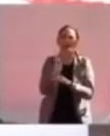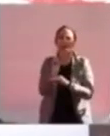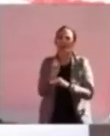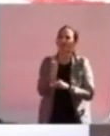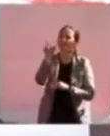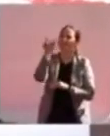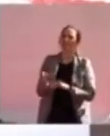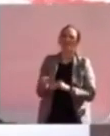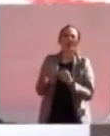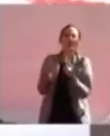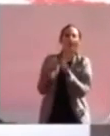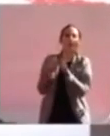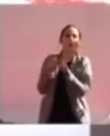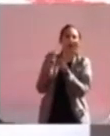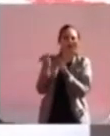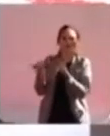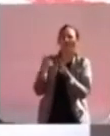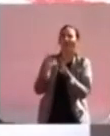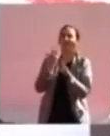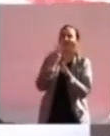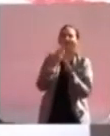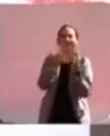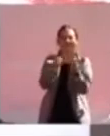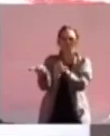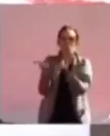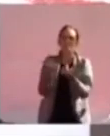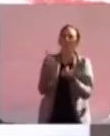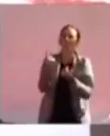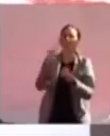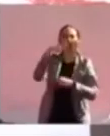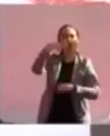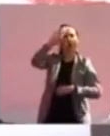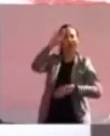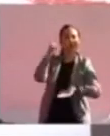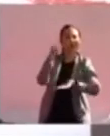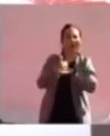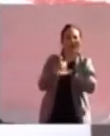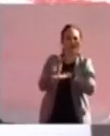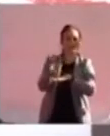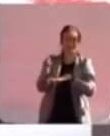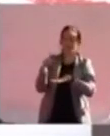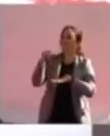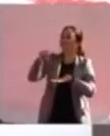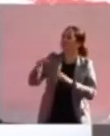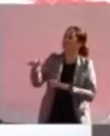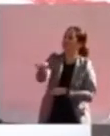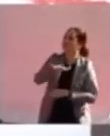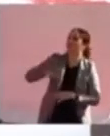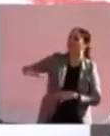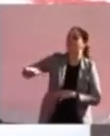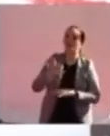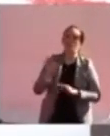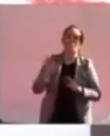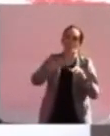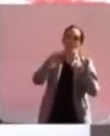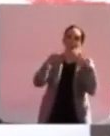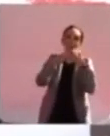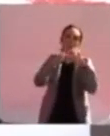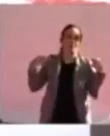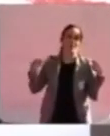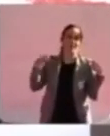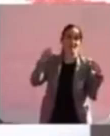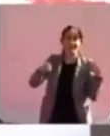vogliamo salutare una comandante lo facciamo da una piazza partigiana con una funzione